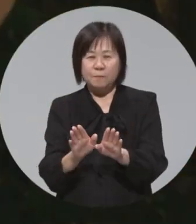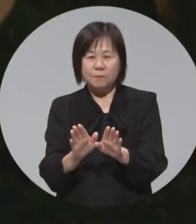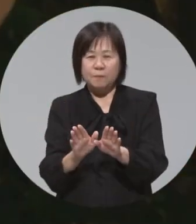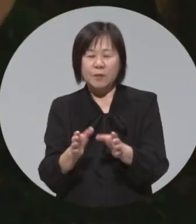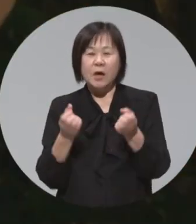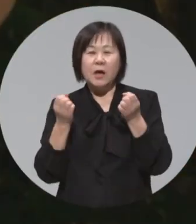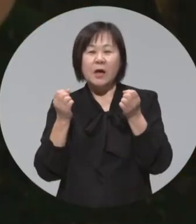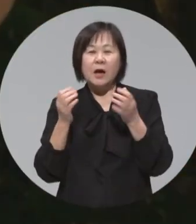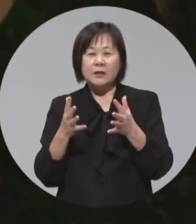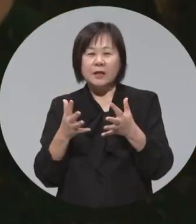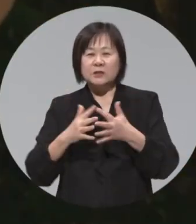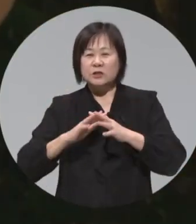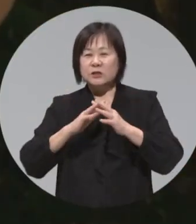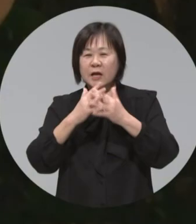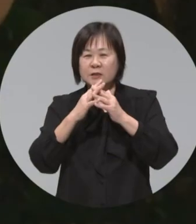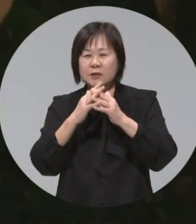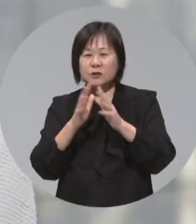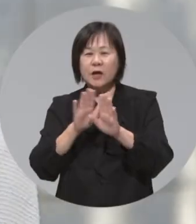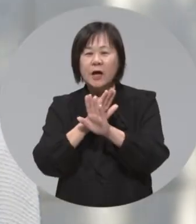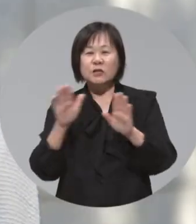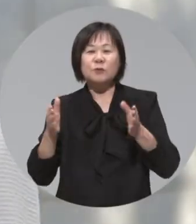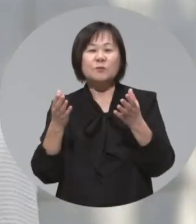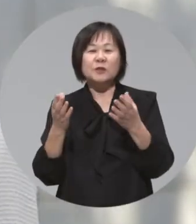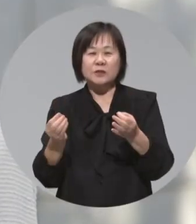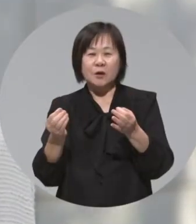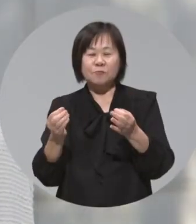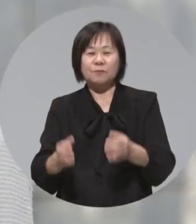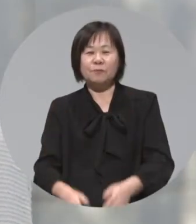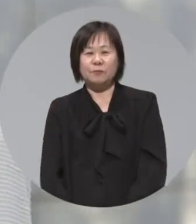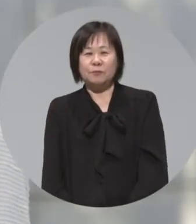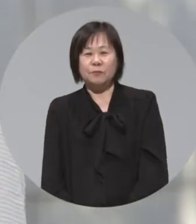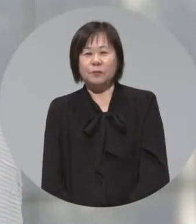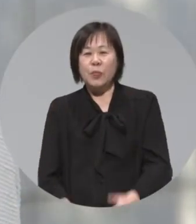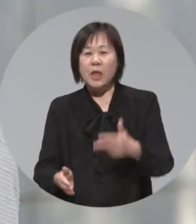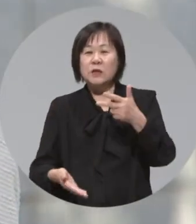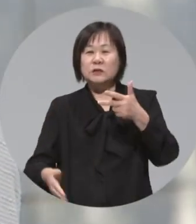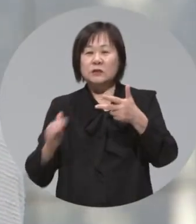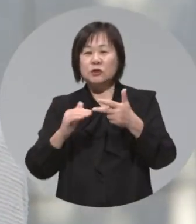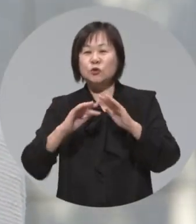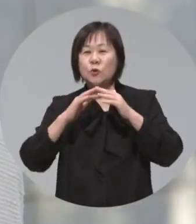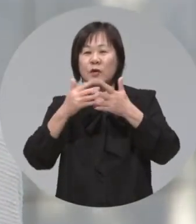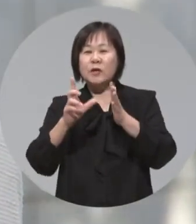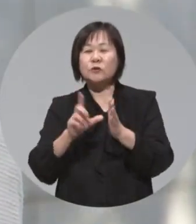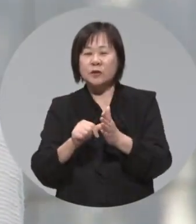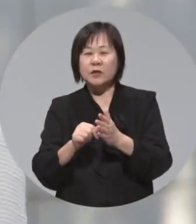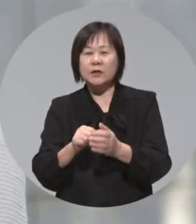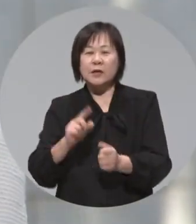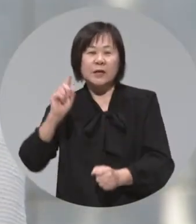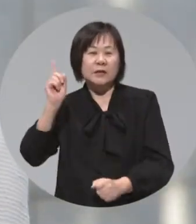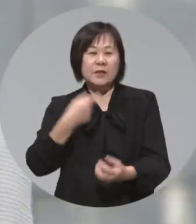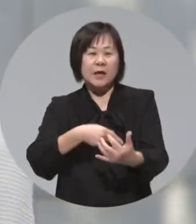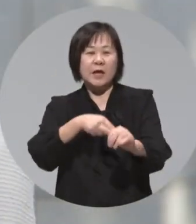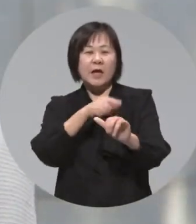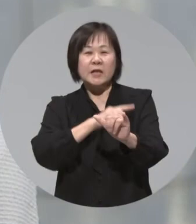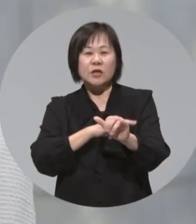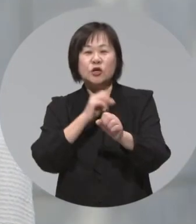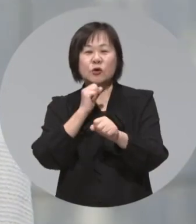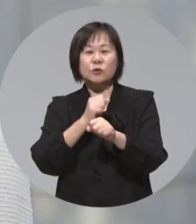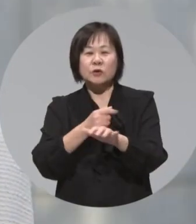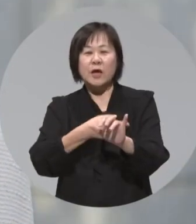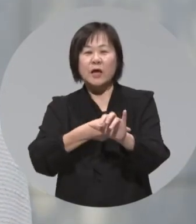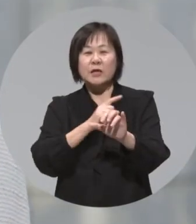の建設が始まります。 施設を建てる時も自然エネルギーを使った電力と